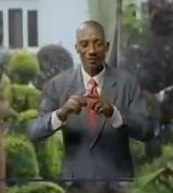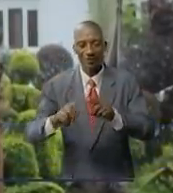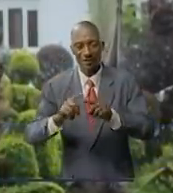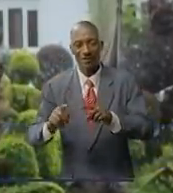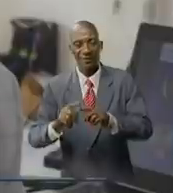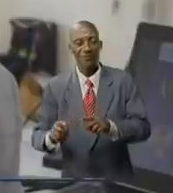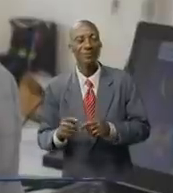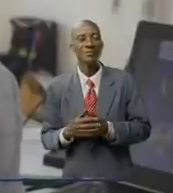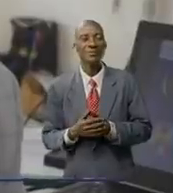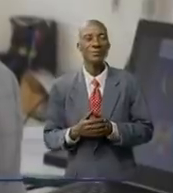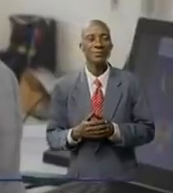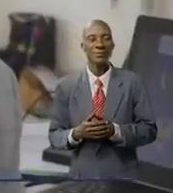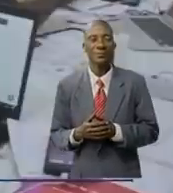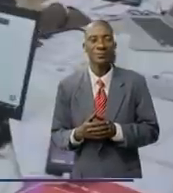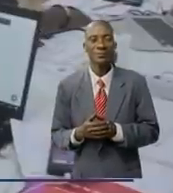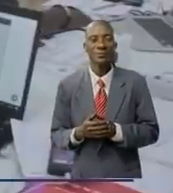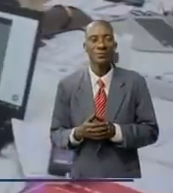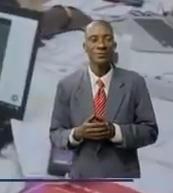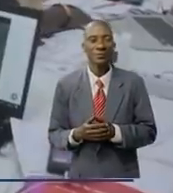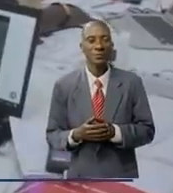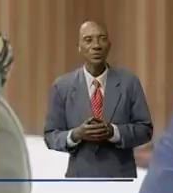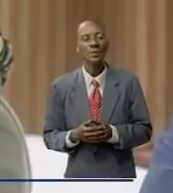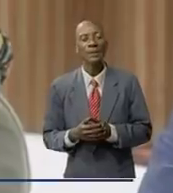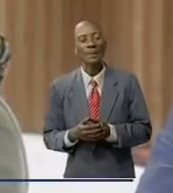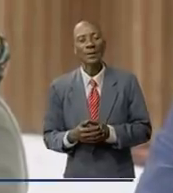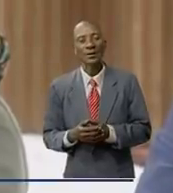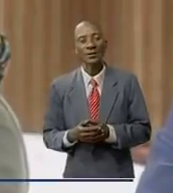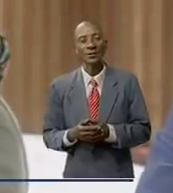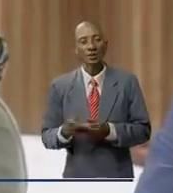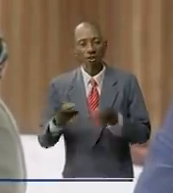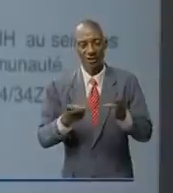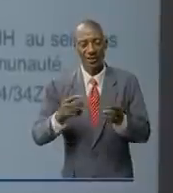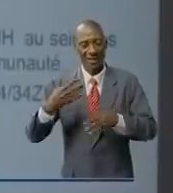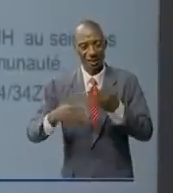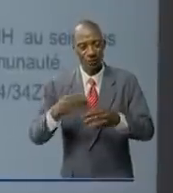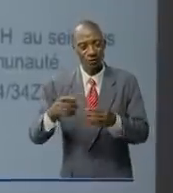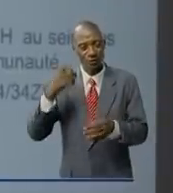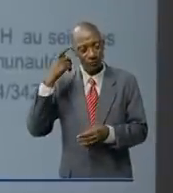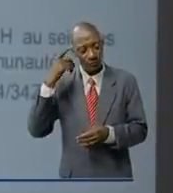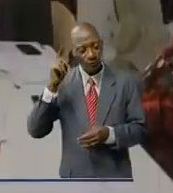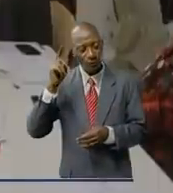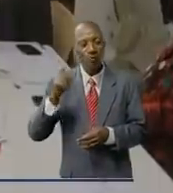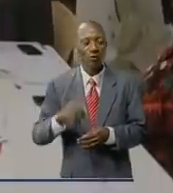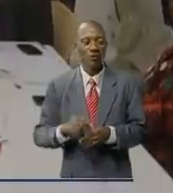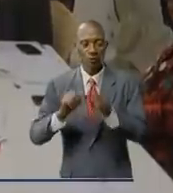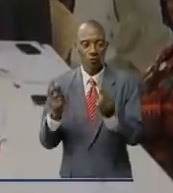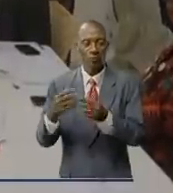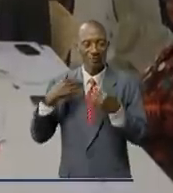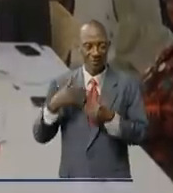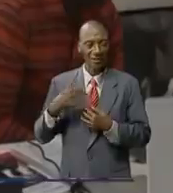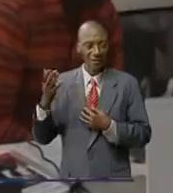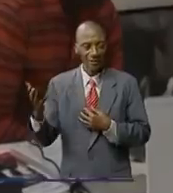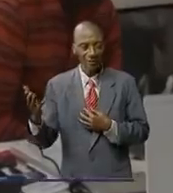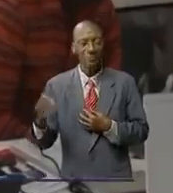le plan national. Pour Aubin Mongili, secrétaire exécutif provincial du PNMLS au Nord-Kivu, il existe des grands défis à relever, surtout en cette